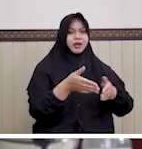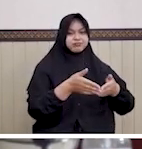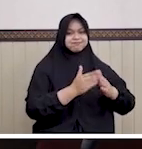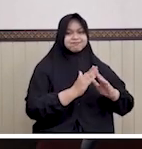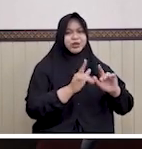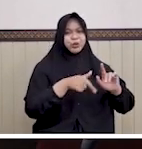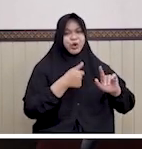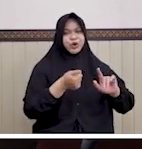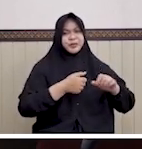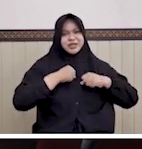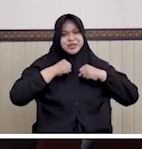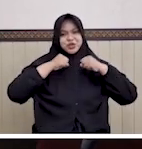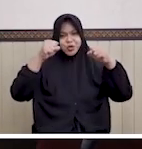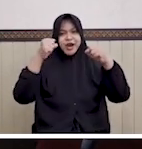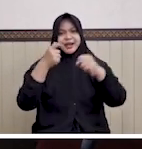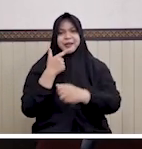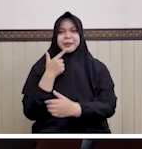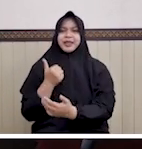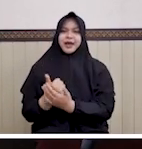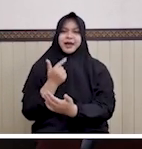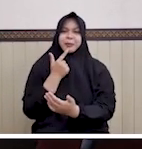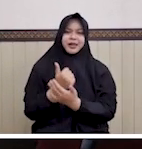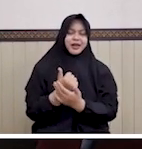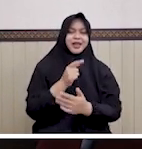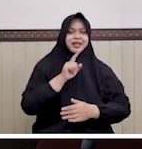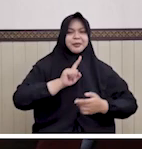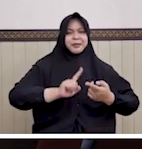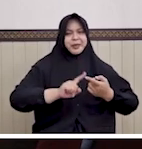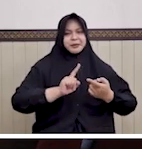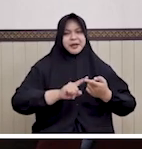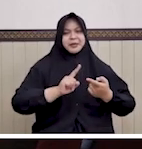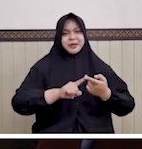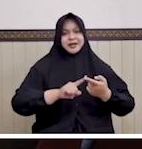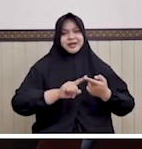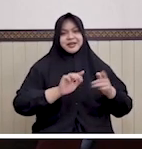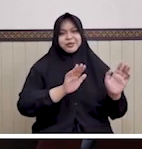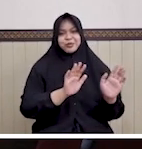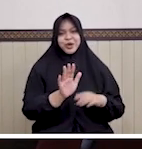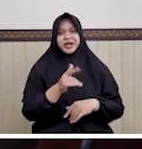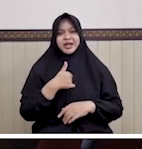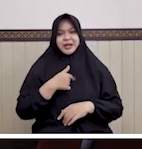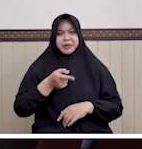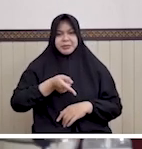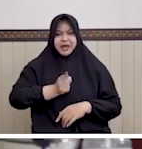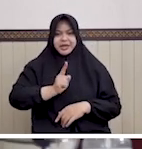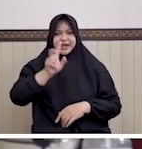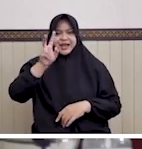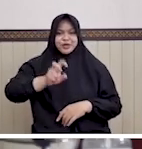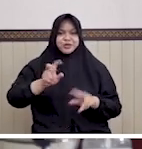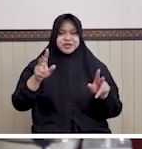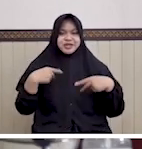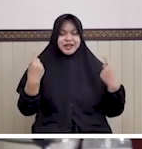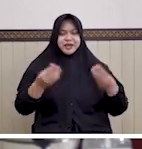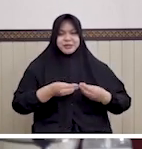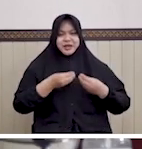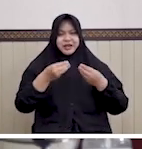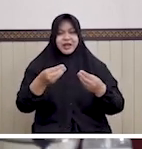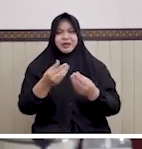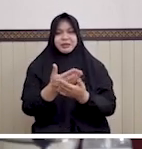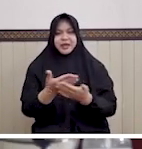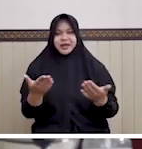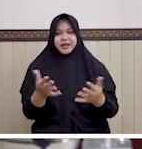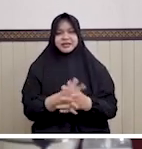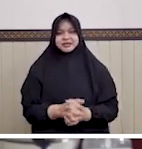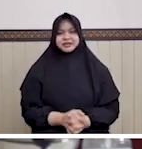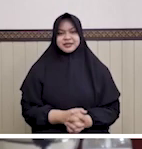untuk memperjuangkan kepentingan-kepentingan teman-teman bukan kepentingan ya memang Hak yang harus kita berikan kepada mereka